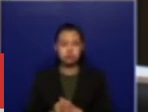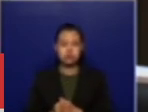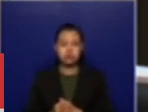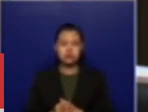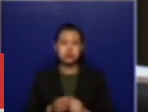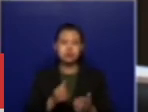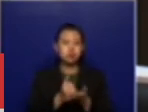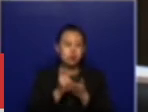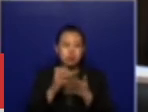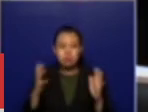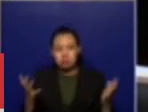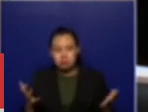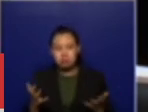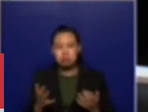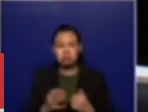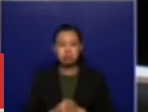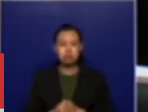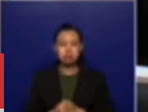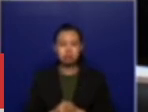แล้ว